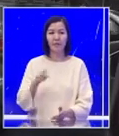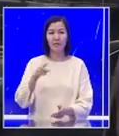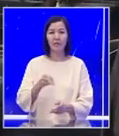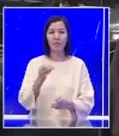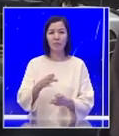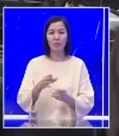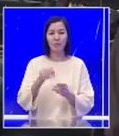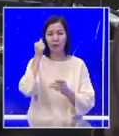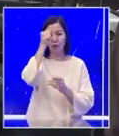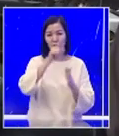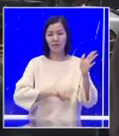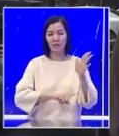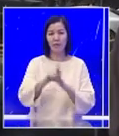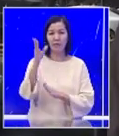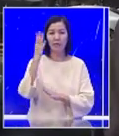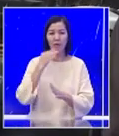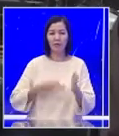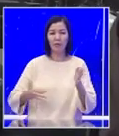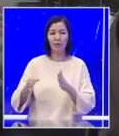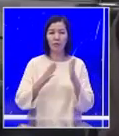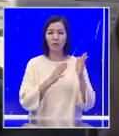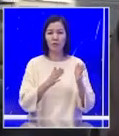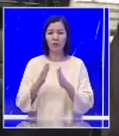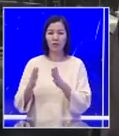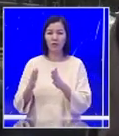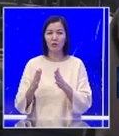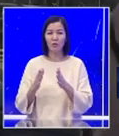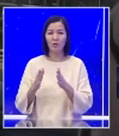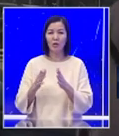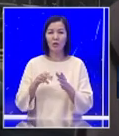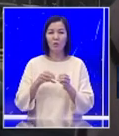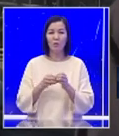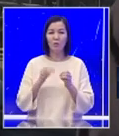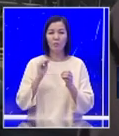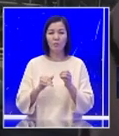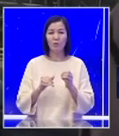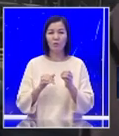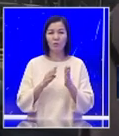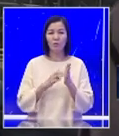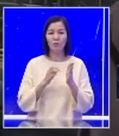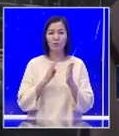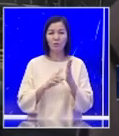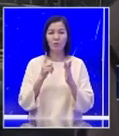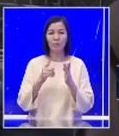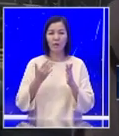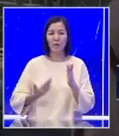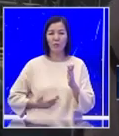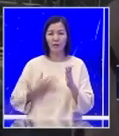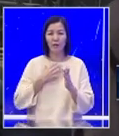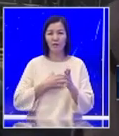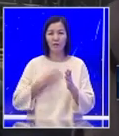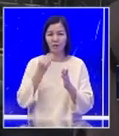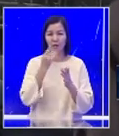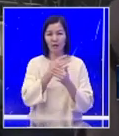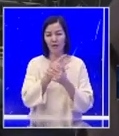2015 жылдан бастап Алматы облысының тұрақтандыру қорына 10.991 тонна әлеуметтік маңызы бар азық-түлік сатып